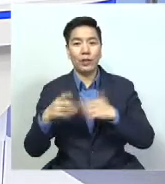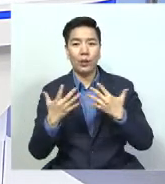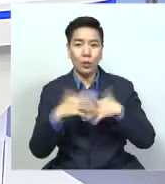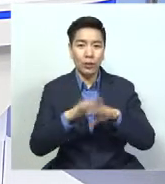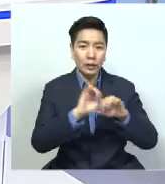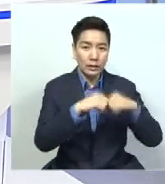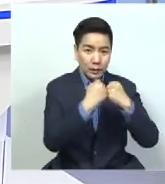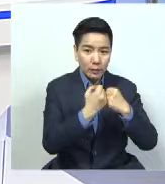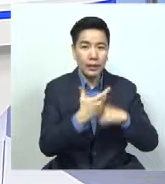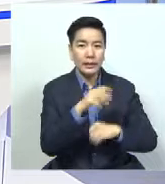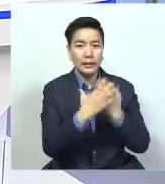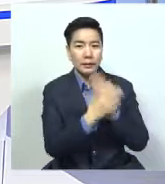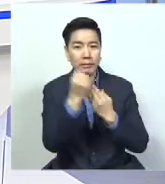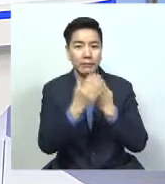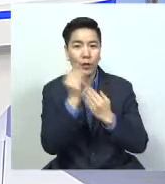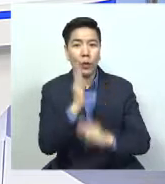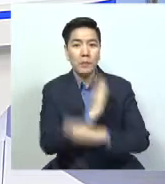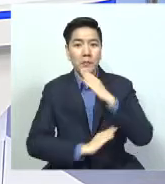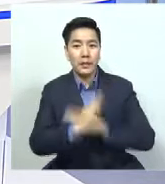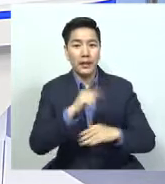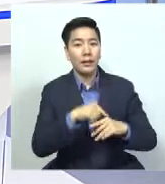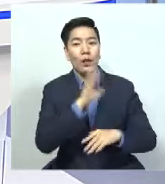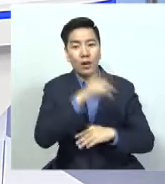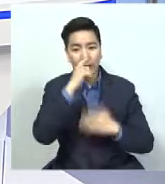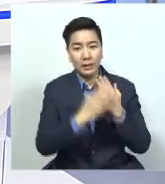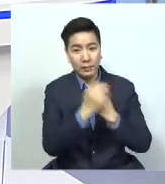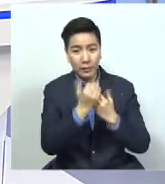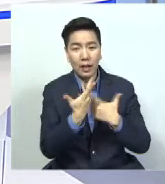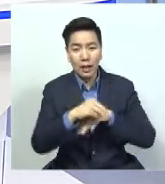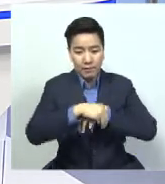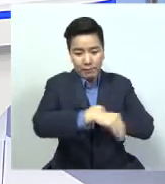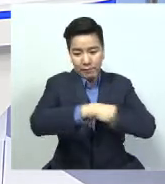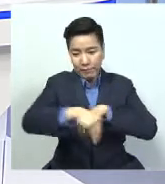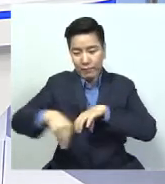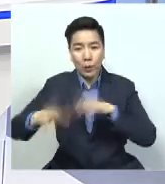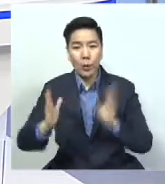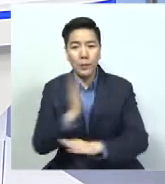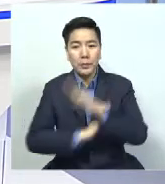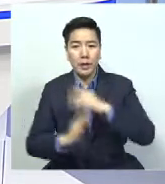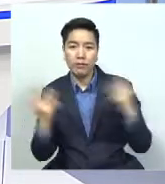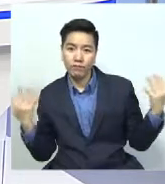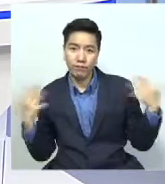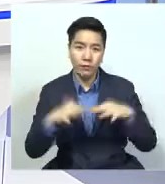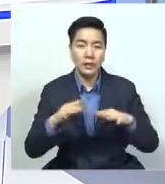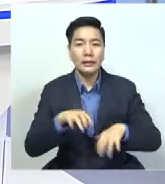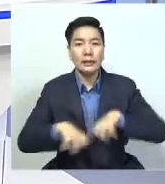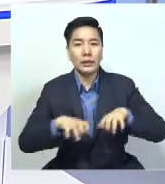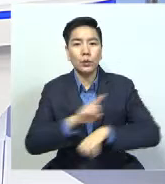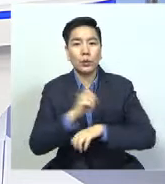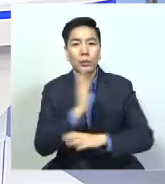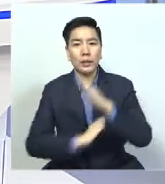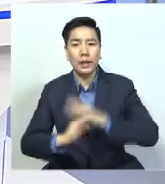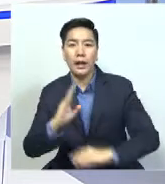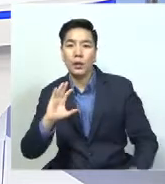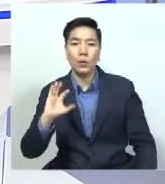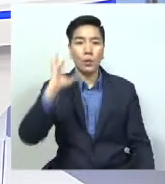กับสมาคมสภาคนพิการทุกประเภทแห่งประเทศไทยรวมไปถึงภาคีเครือข่ายคนพิการจัดงานวันคนพิการส